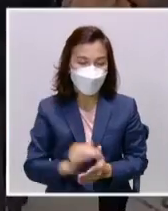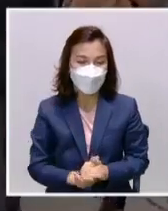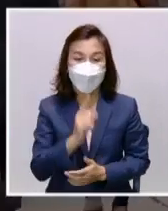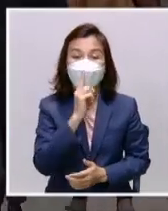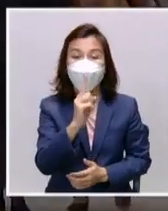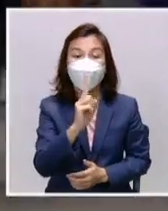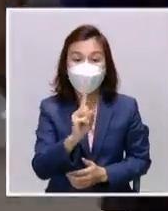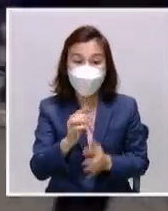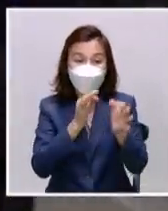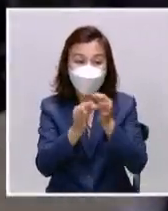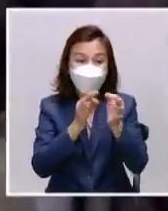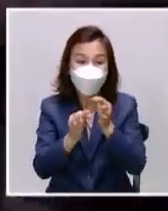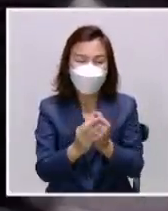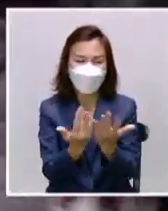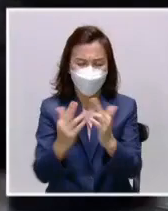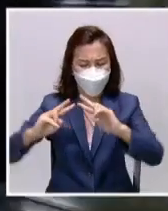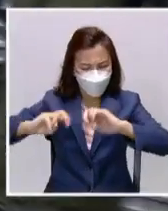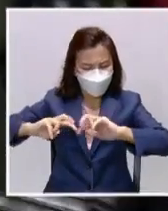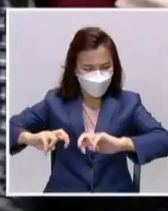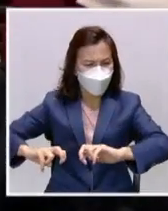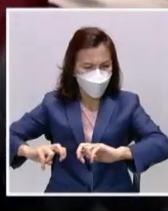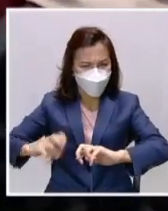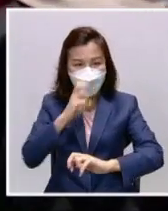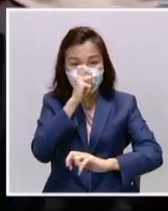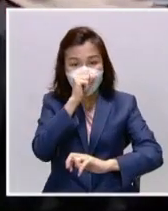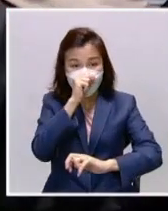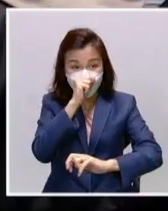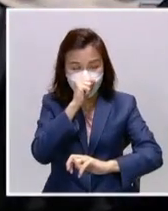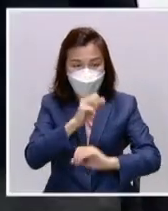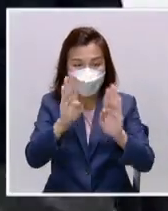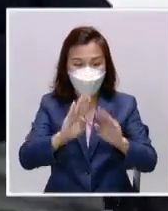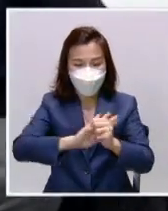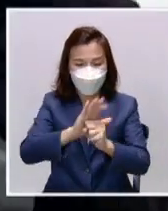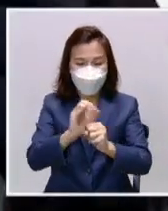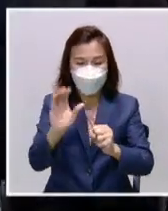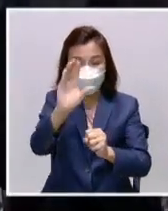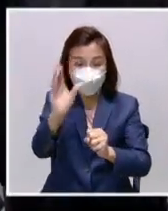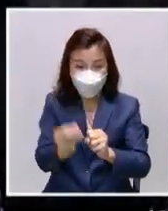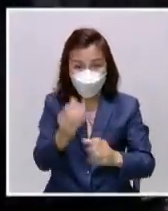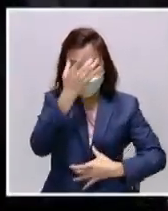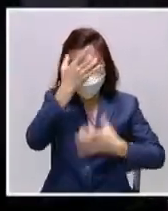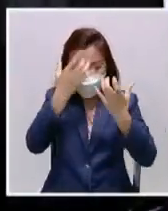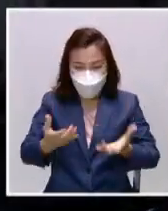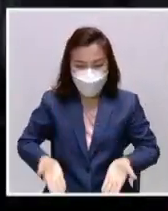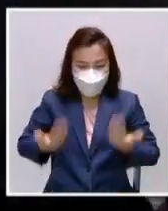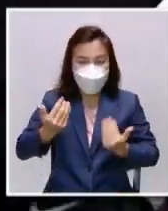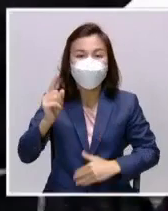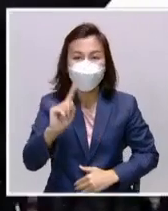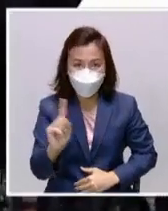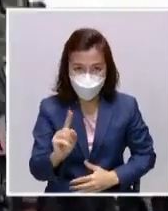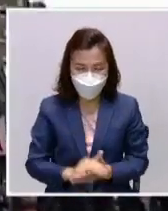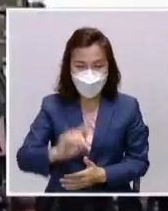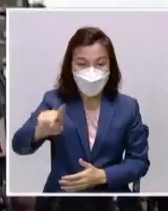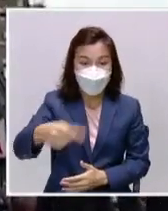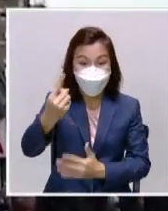เขาบอกว่าคงยังต้องรอผลการศึกษามากกว่านี้เพื่อพิสูจน์ความรุนแรงของโอห์ม e-conตั้งแต่โอนิคอร์นถูก